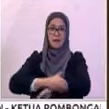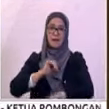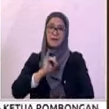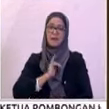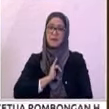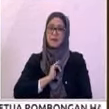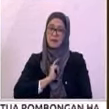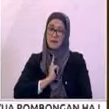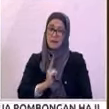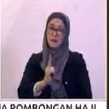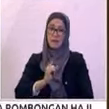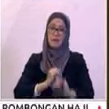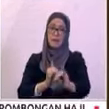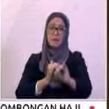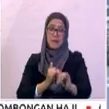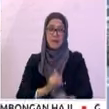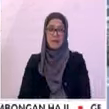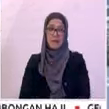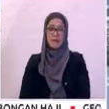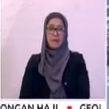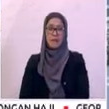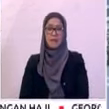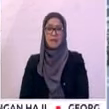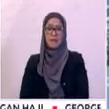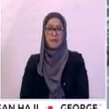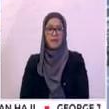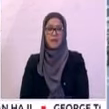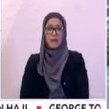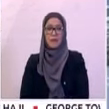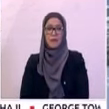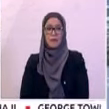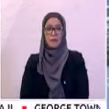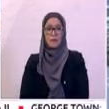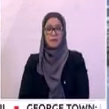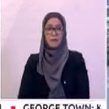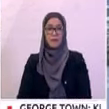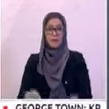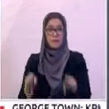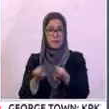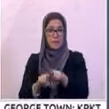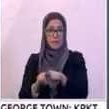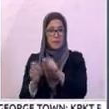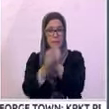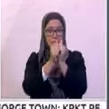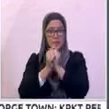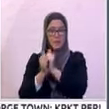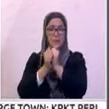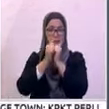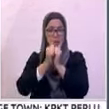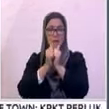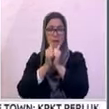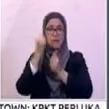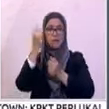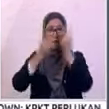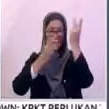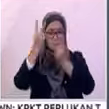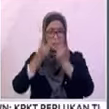dan peraja. Turut hadir pada lawatan ini Menteri Luar Datuk Saifuddin